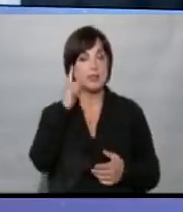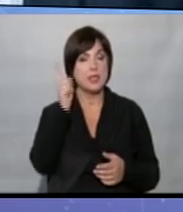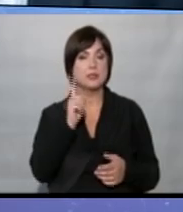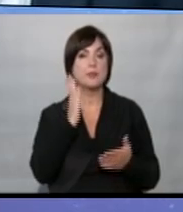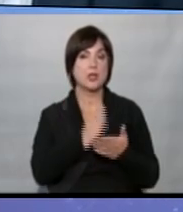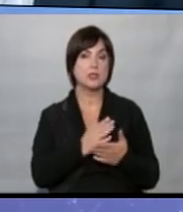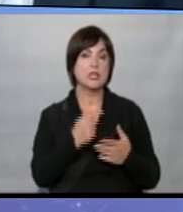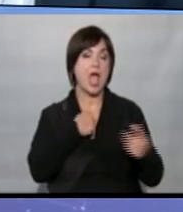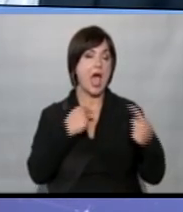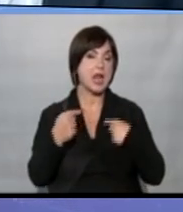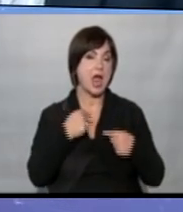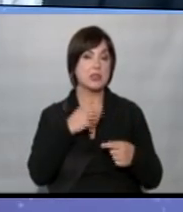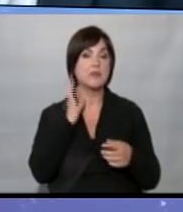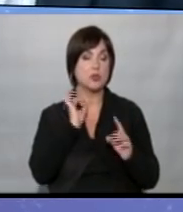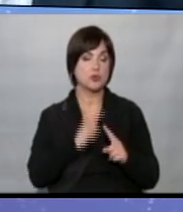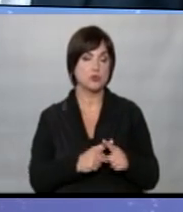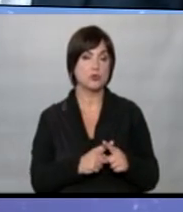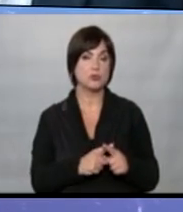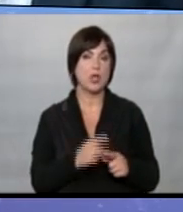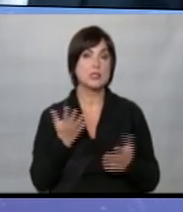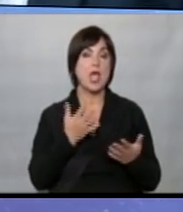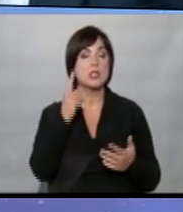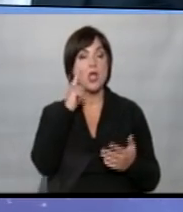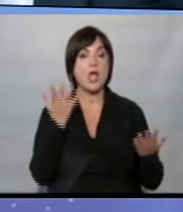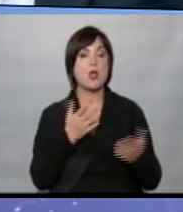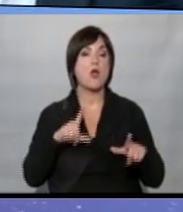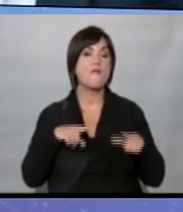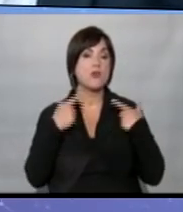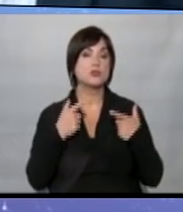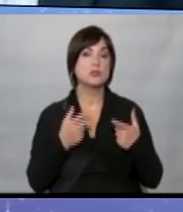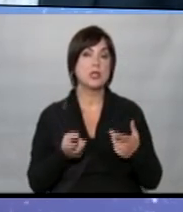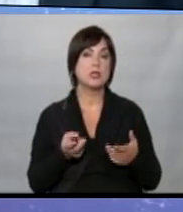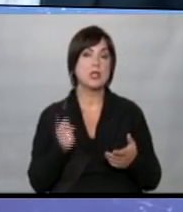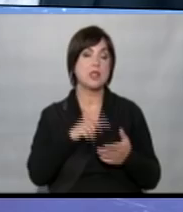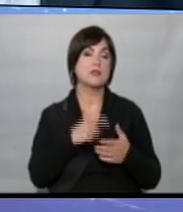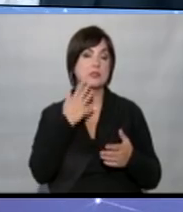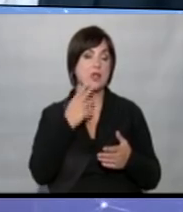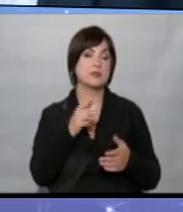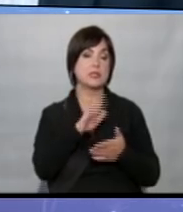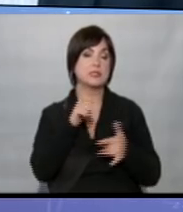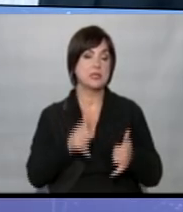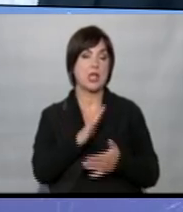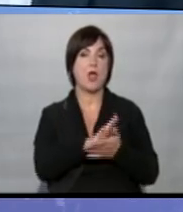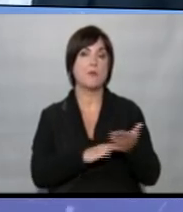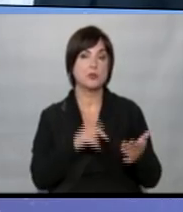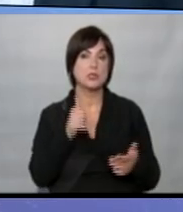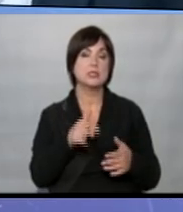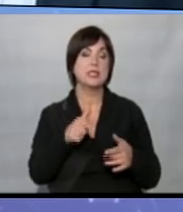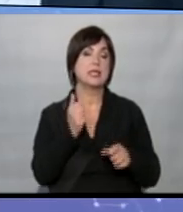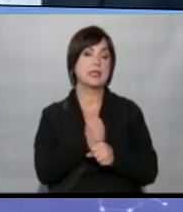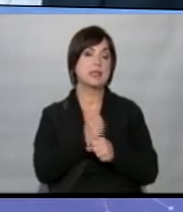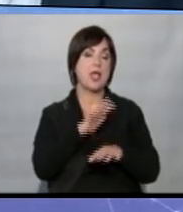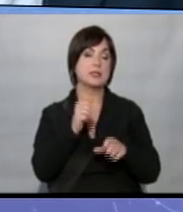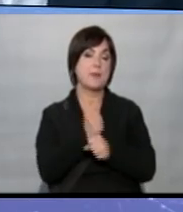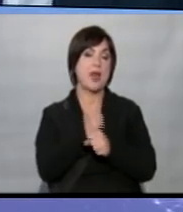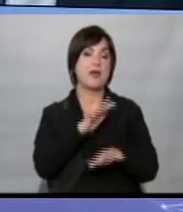дека стануваме ранливи, апсолутно. Тоа, мислам, знаете како, тоа е како и во животот, станувате предмет на уцени. Сега почнува, па сега се математиките се